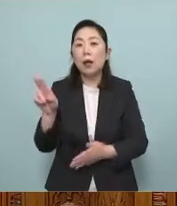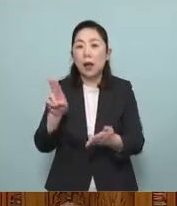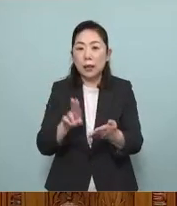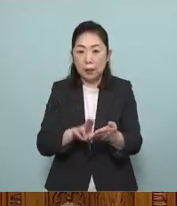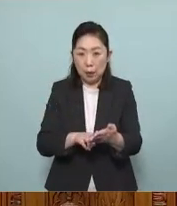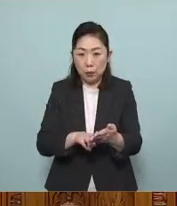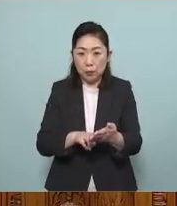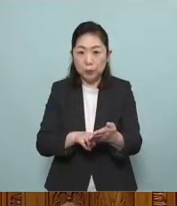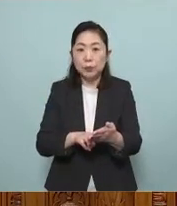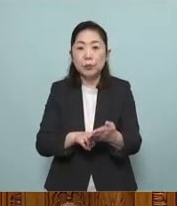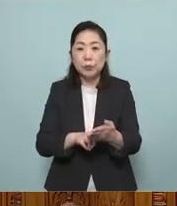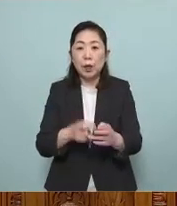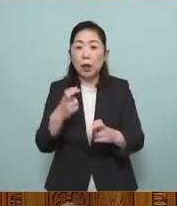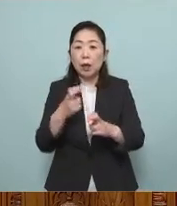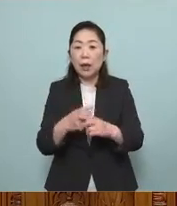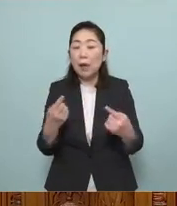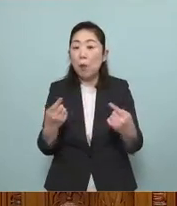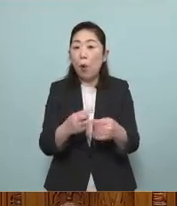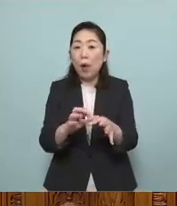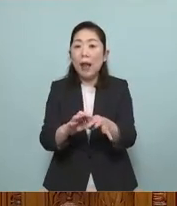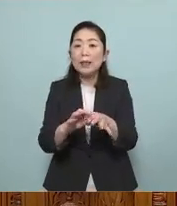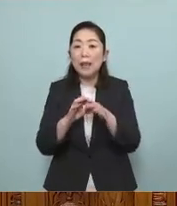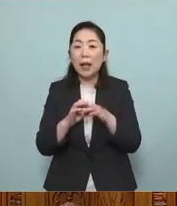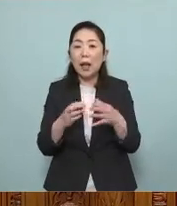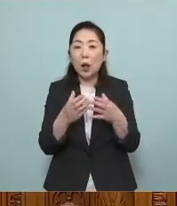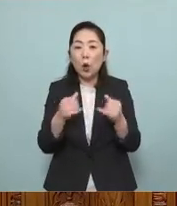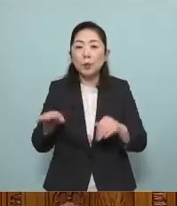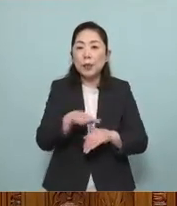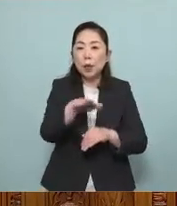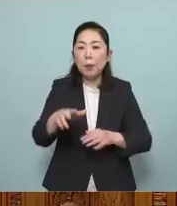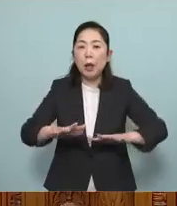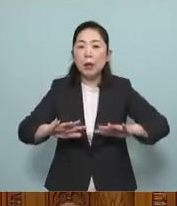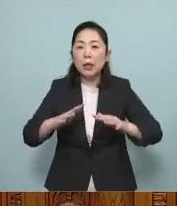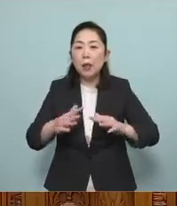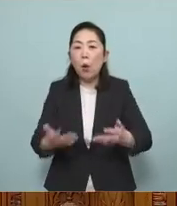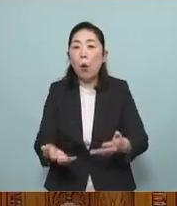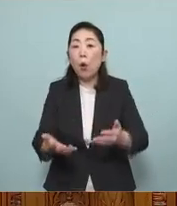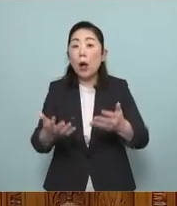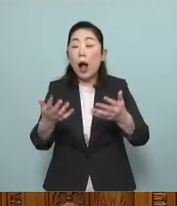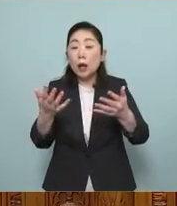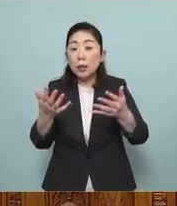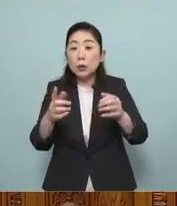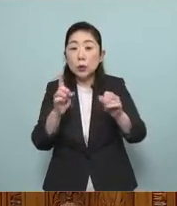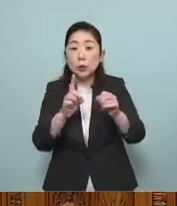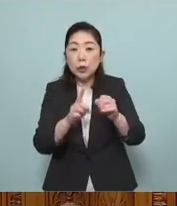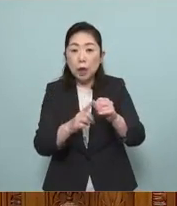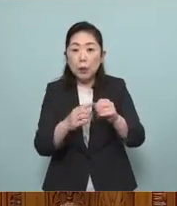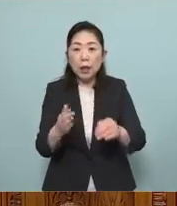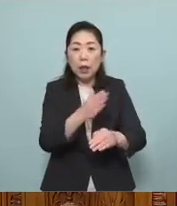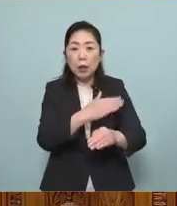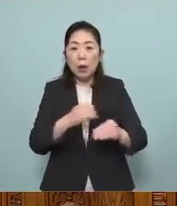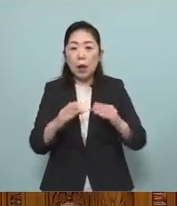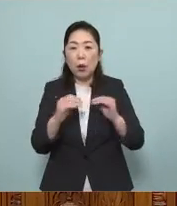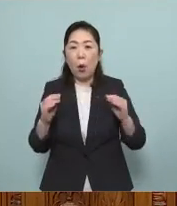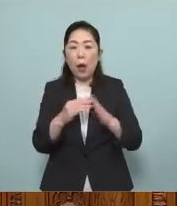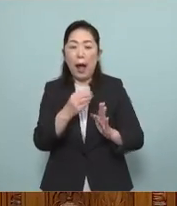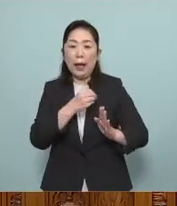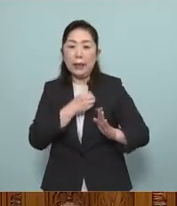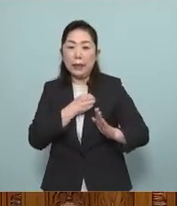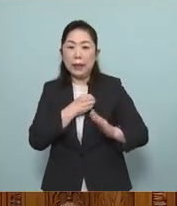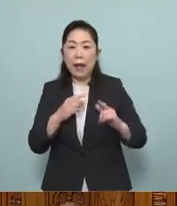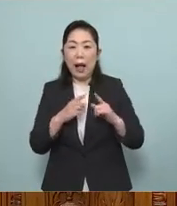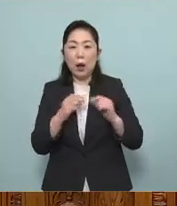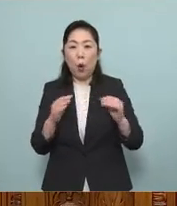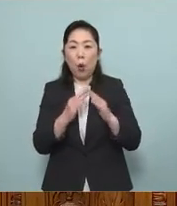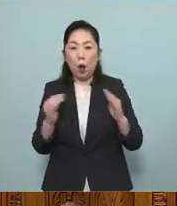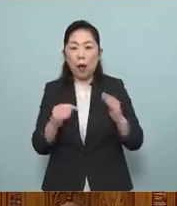ですが、憲法改正に関する国民的議論を喚起していくには、我々国会議員が国会の内外